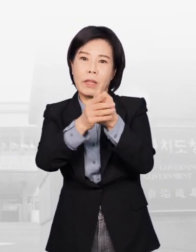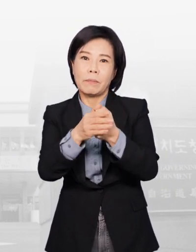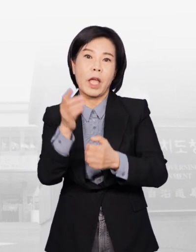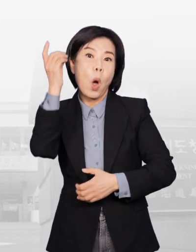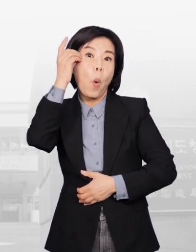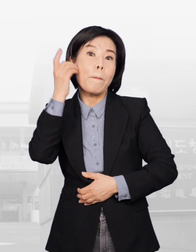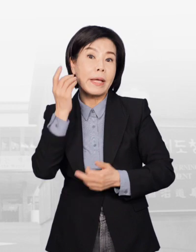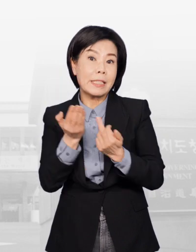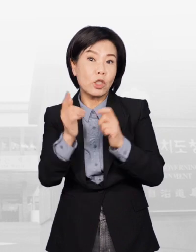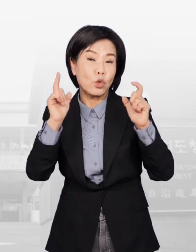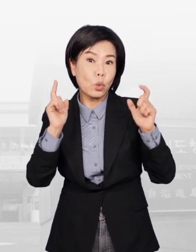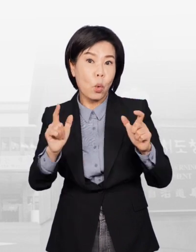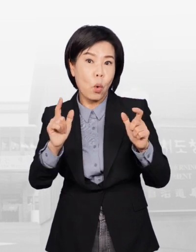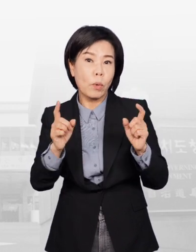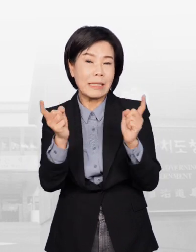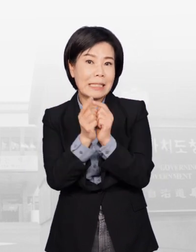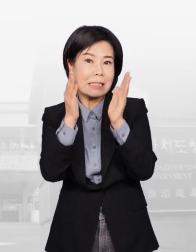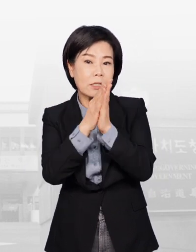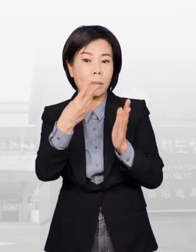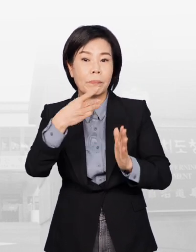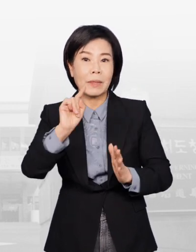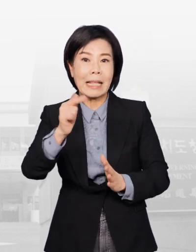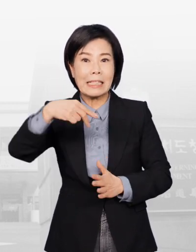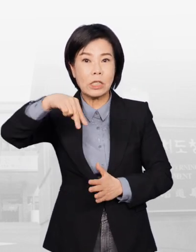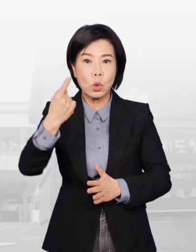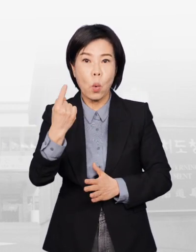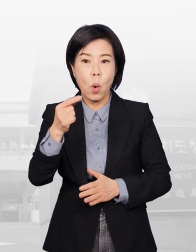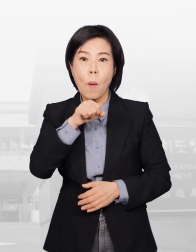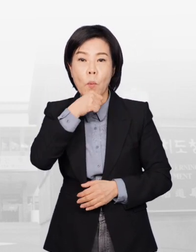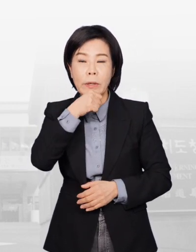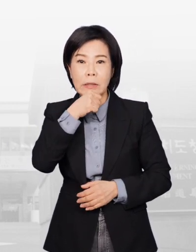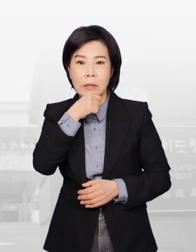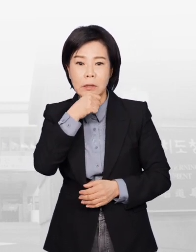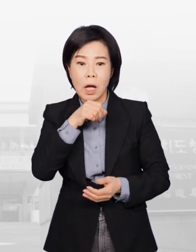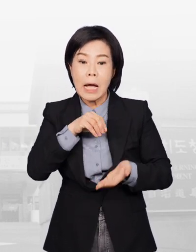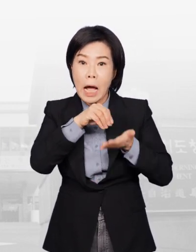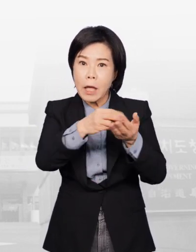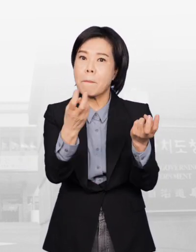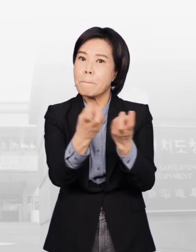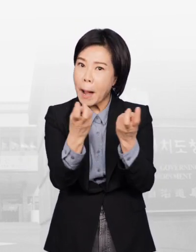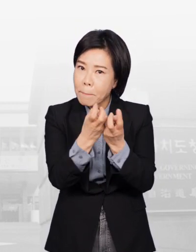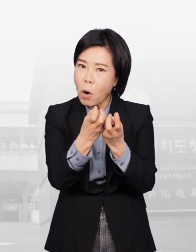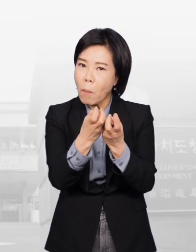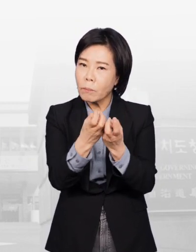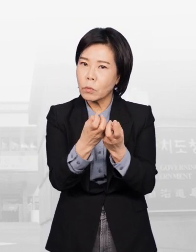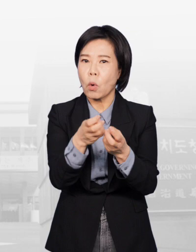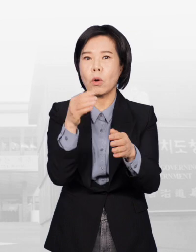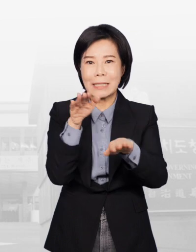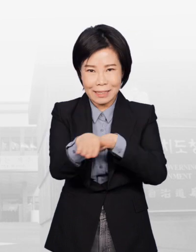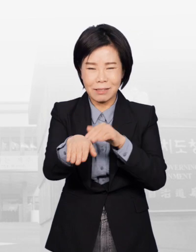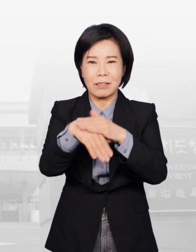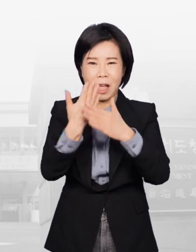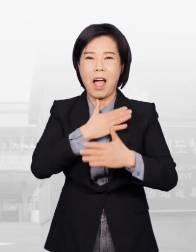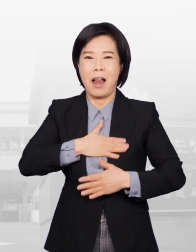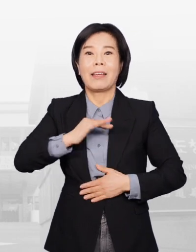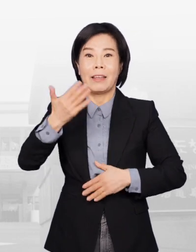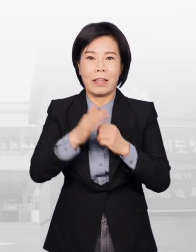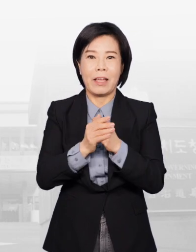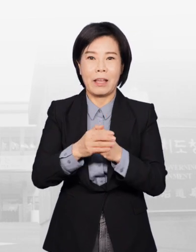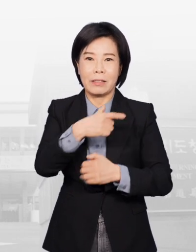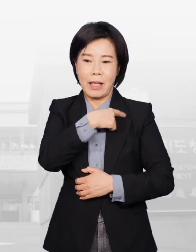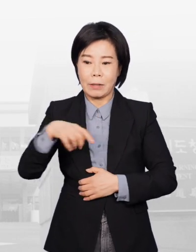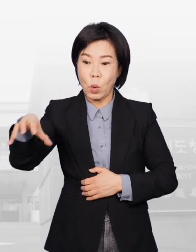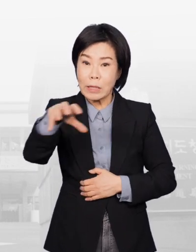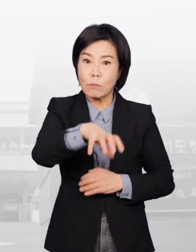제도고요. 제주도청 홈페이지에 들어오시면 탄소 포인트제 가입할 수 있는 방법이랑 가입을 할 수 있는 부분이 있고요.